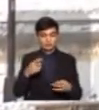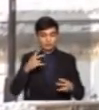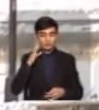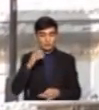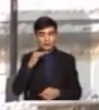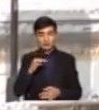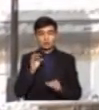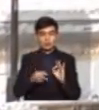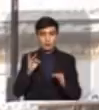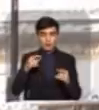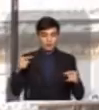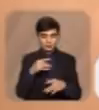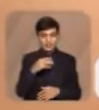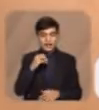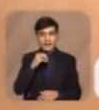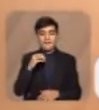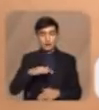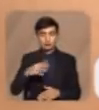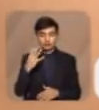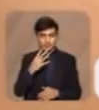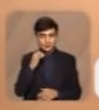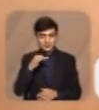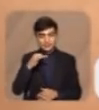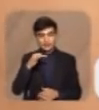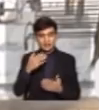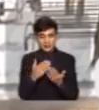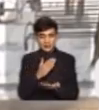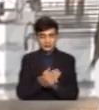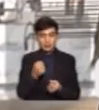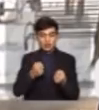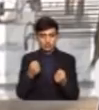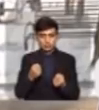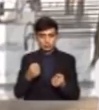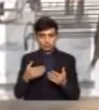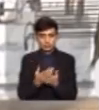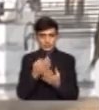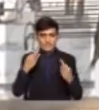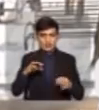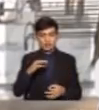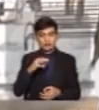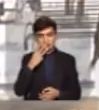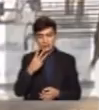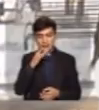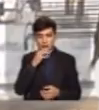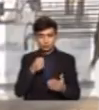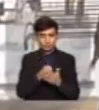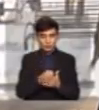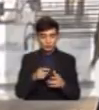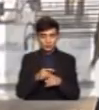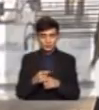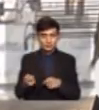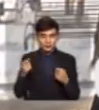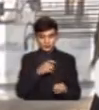соответствуют нормам экологическим Евро-4. Также, если автомобили свежие, до 3 лет возрастом, на них требуется ОТТС, это одобрение